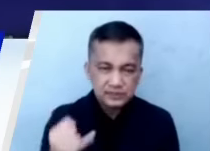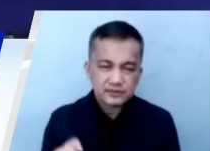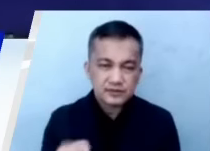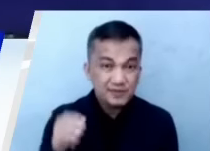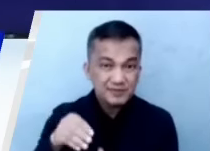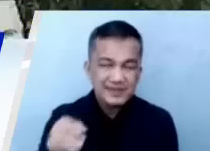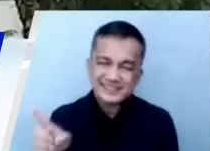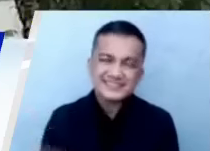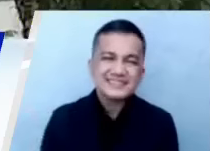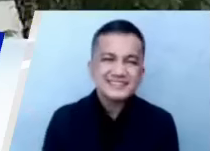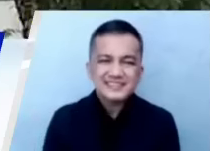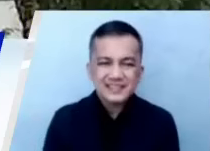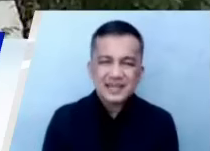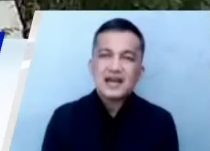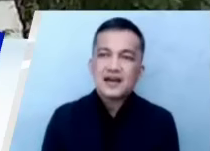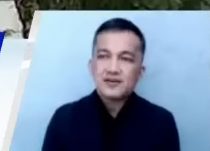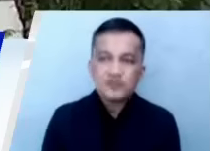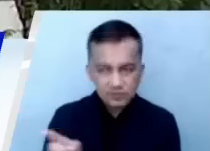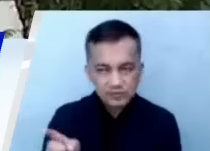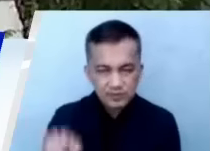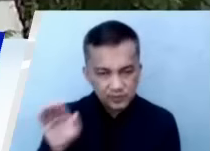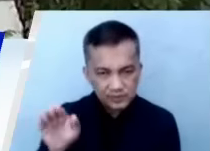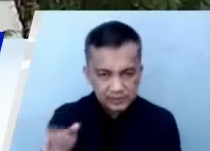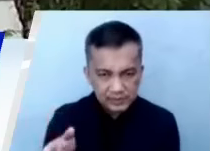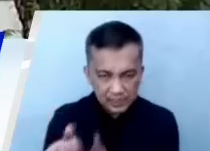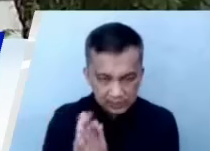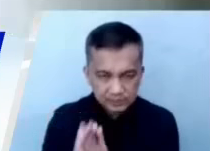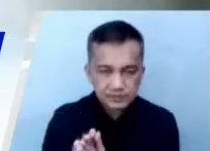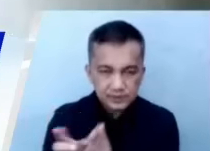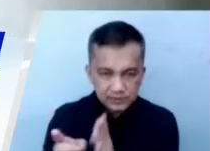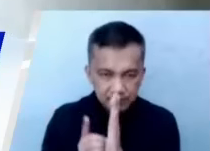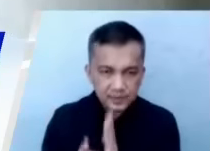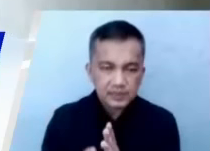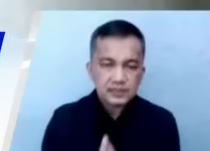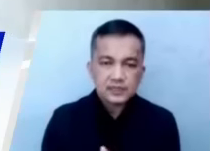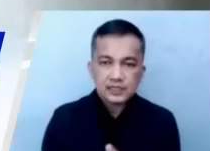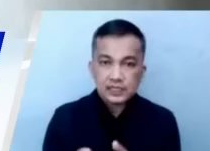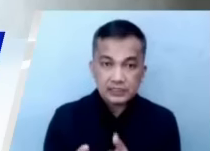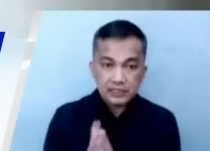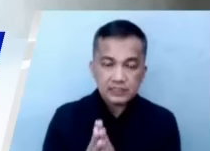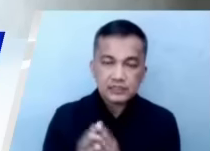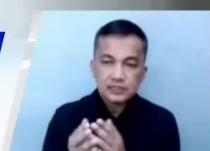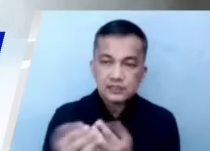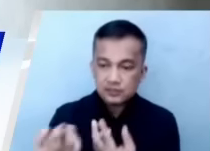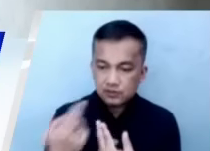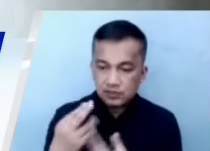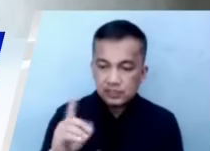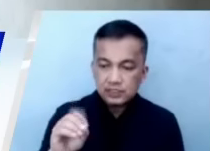Doon kami magdi-demand. Hininga ng media ng reaksyon ng DOJ pero wala pa itong tugon.